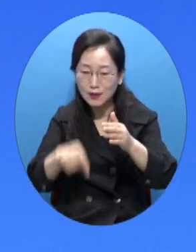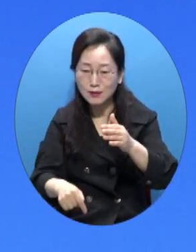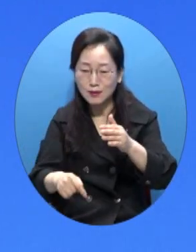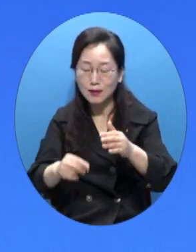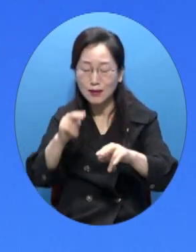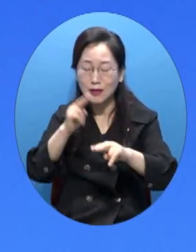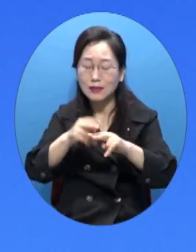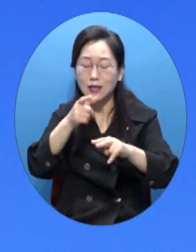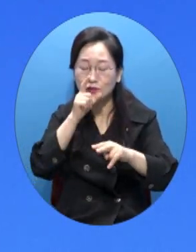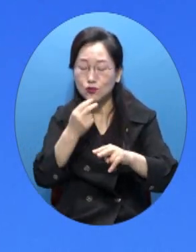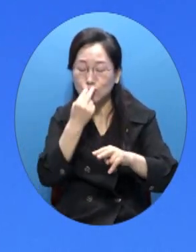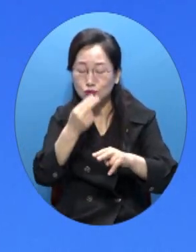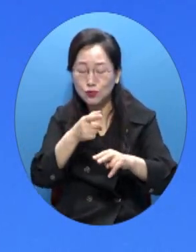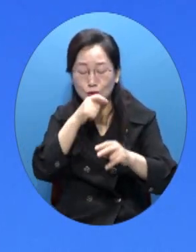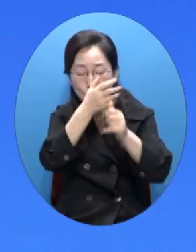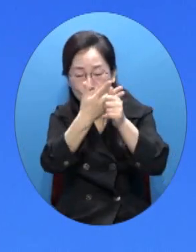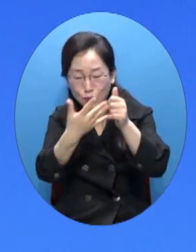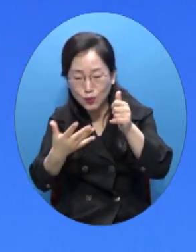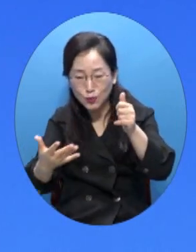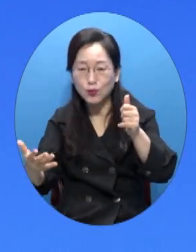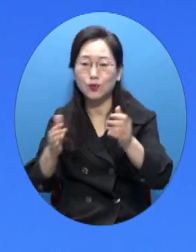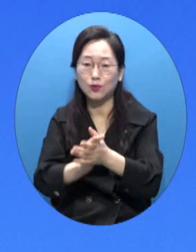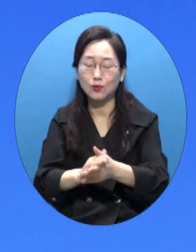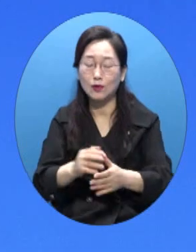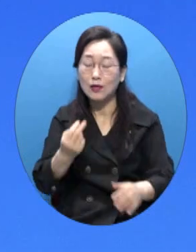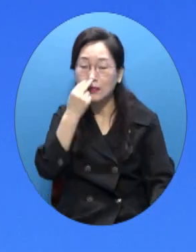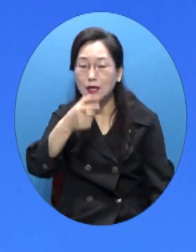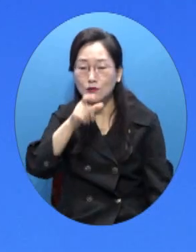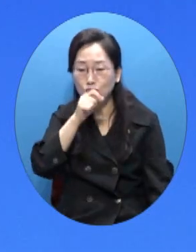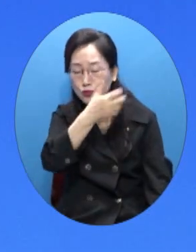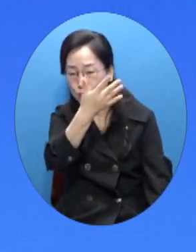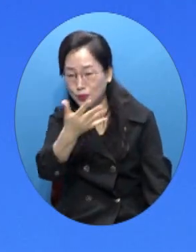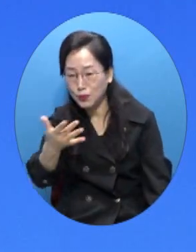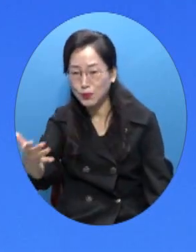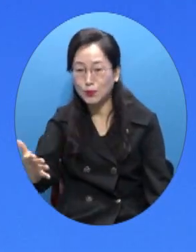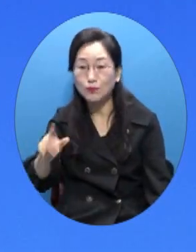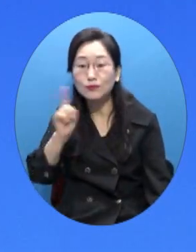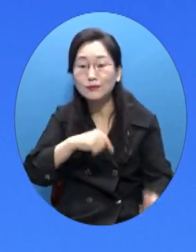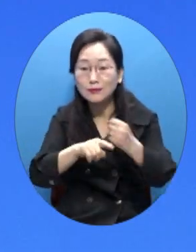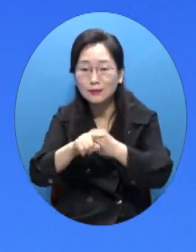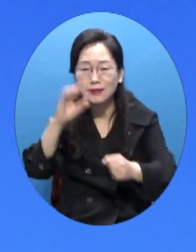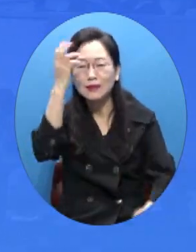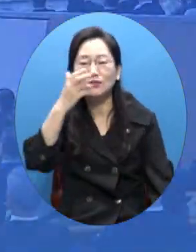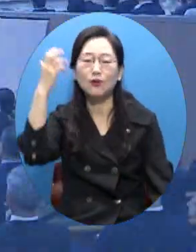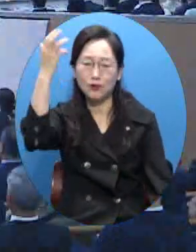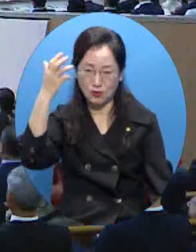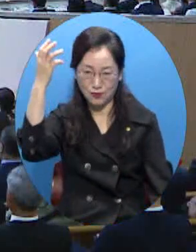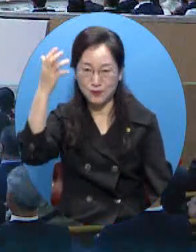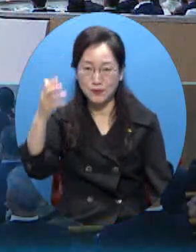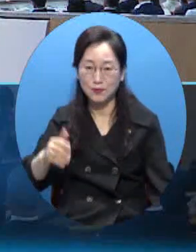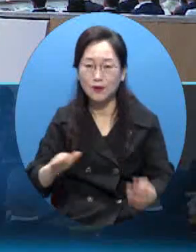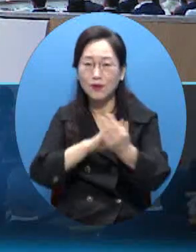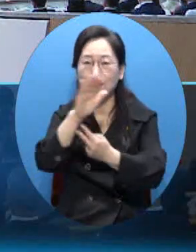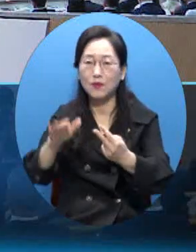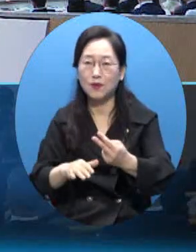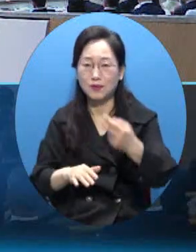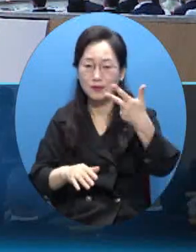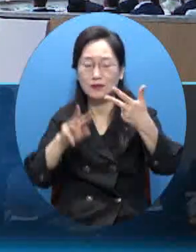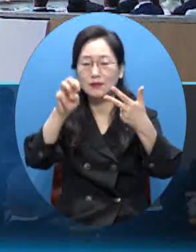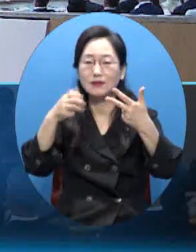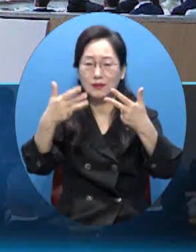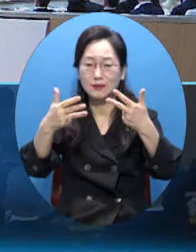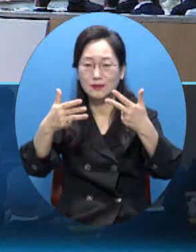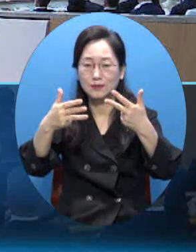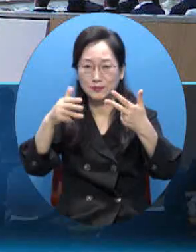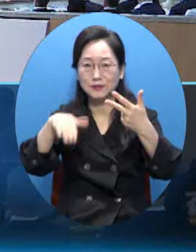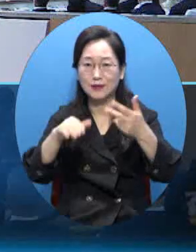흘러 넘쳐나게 되는 것입니다. 예수님께서 이 생수의 강이 우리가 장사받을 성령이라고 말씀하셨습니다. 요한복음 7장 38절